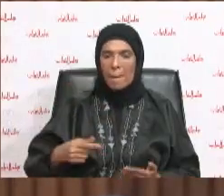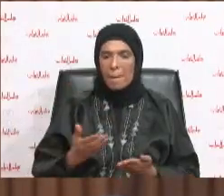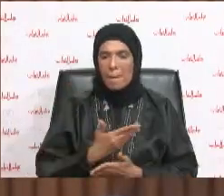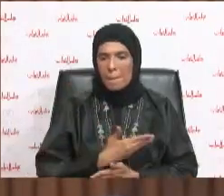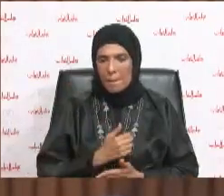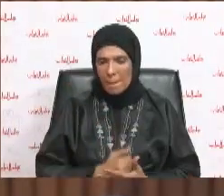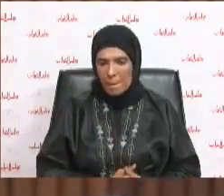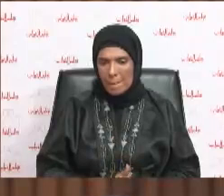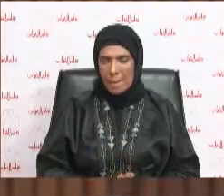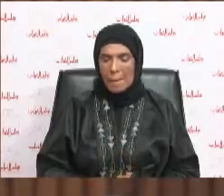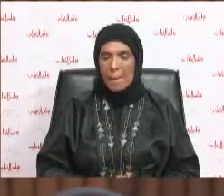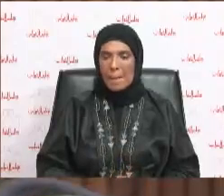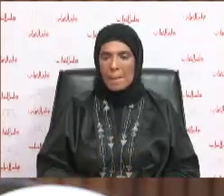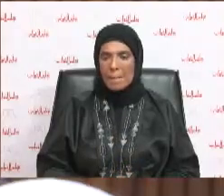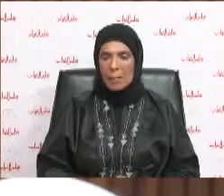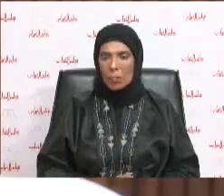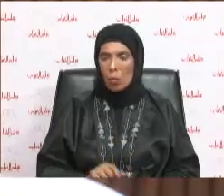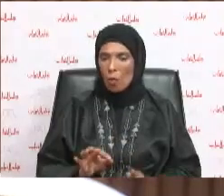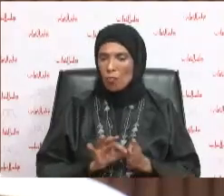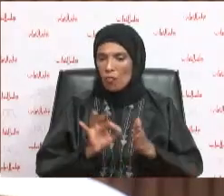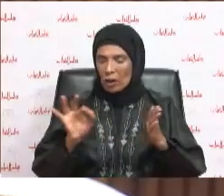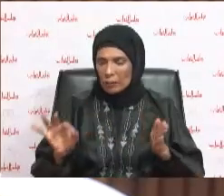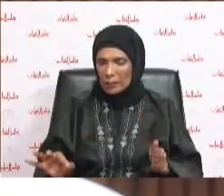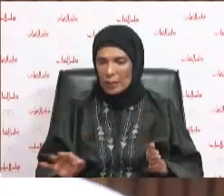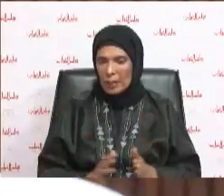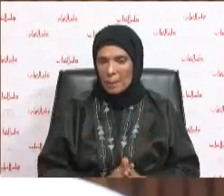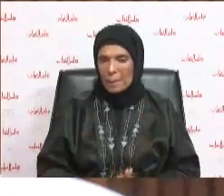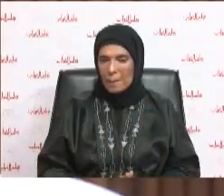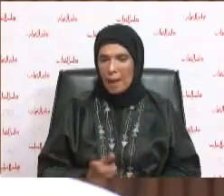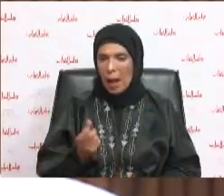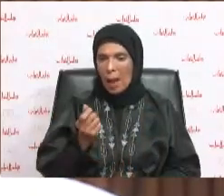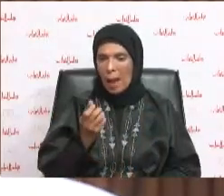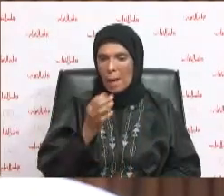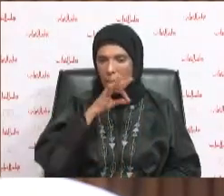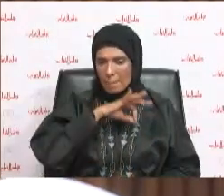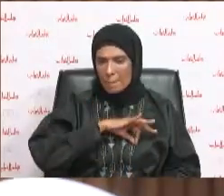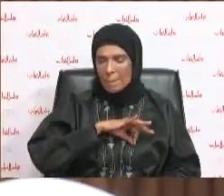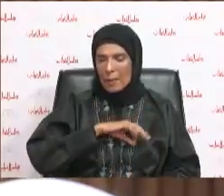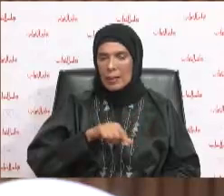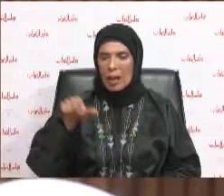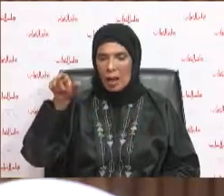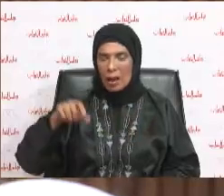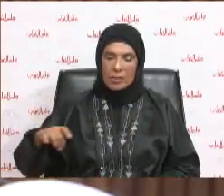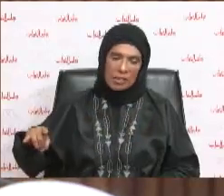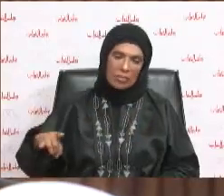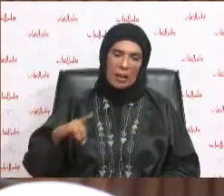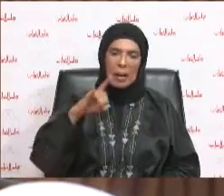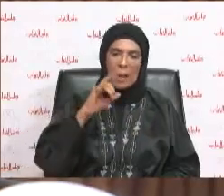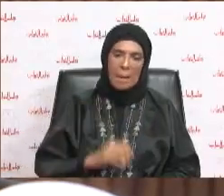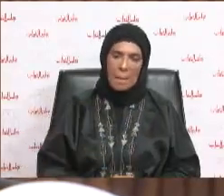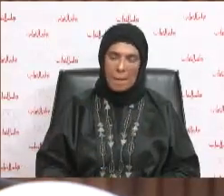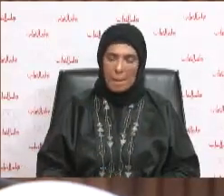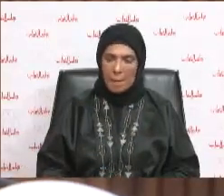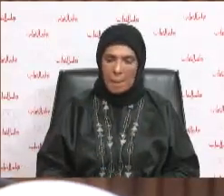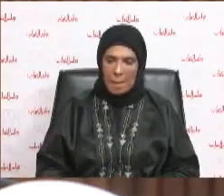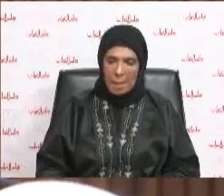حق أصحاب سعادة النواب قد لا تقتصر يعني يمكن هم أخذينها بس من زاوية أن المسافر يسافر لهذه الدول، قد يكون أصلا حتى